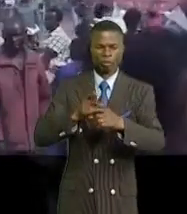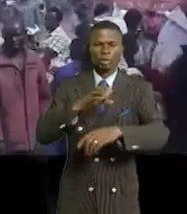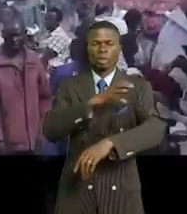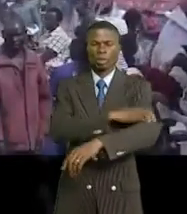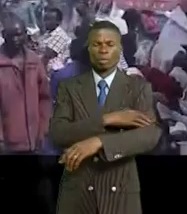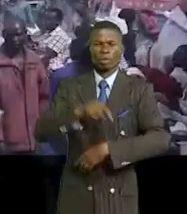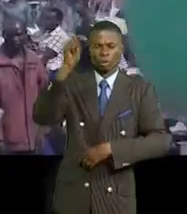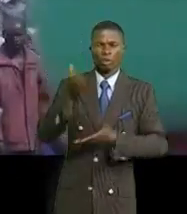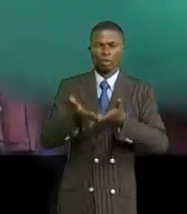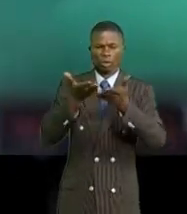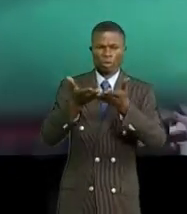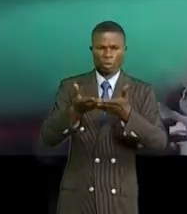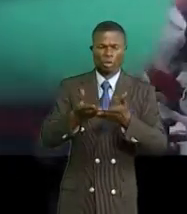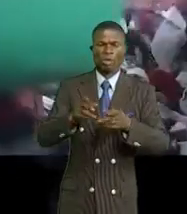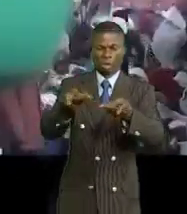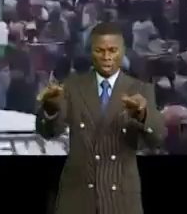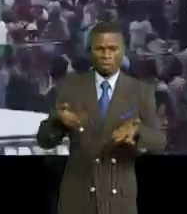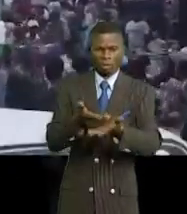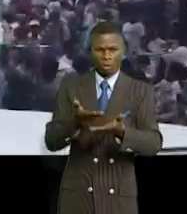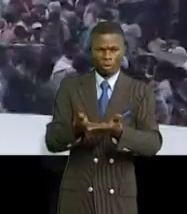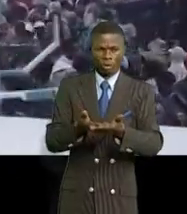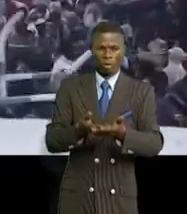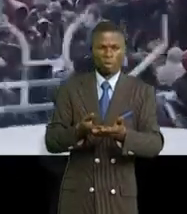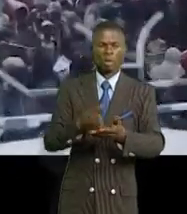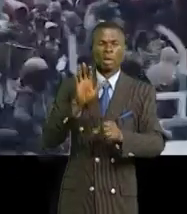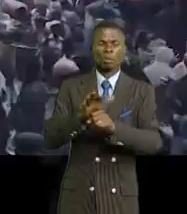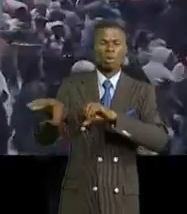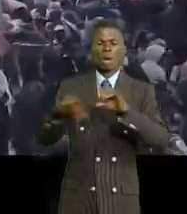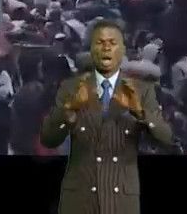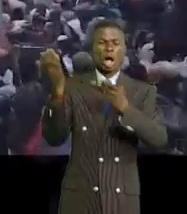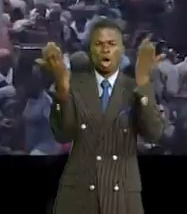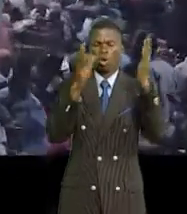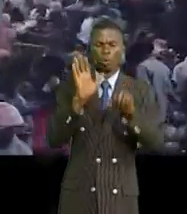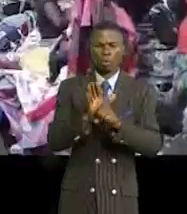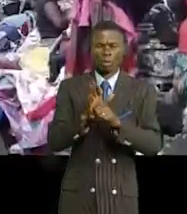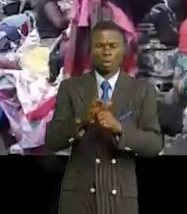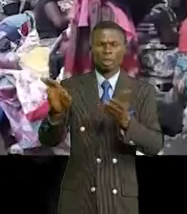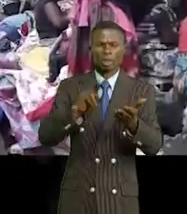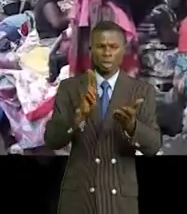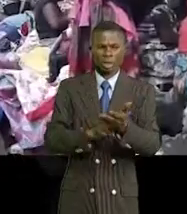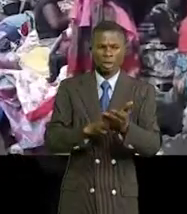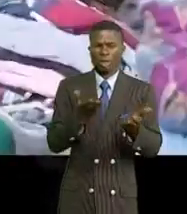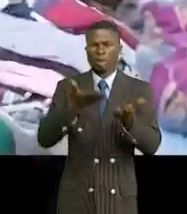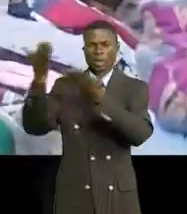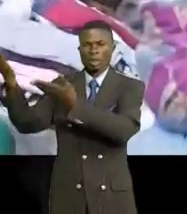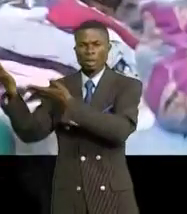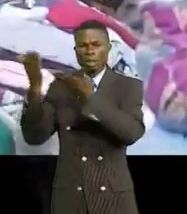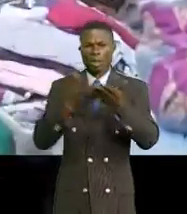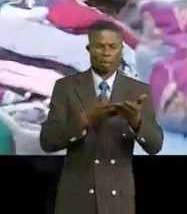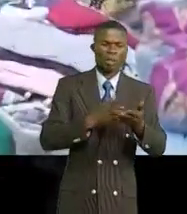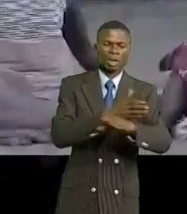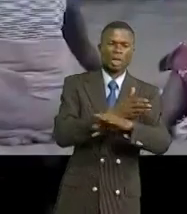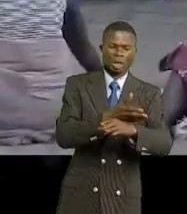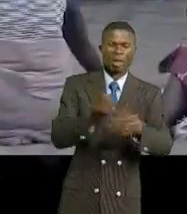province du Nord Kivu. Biréré, c'est aussi l'épicentre des activités commerciales, de l'import à l'export, les petits détails,